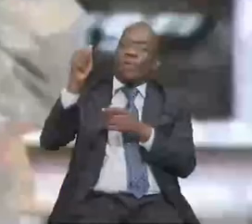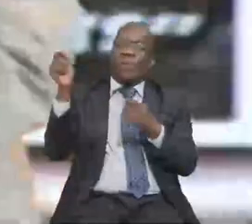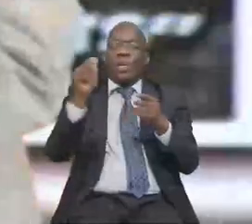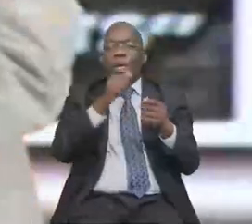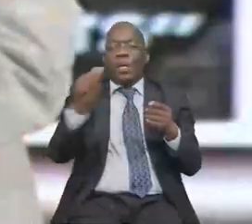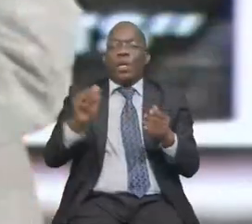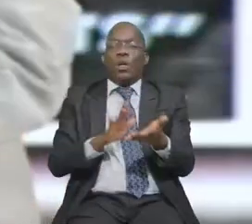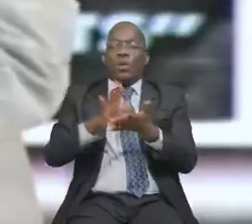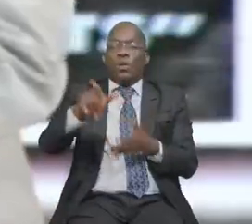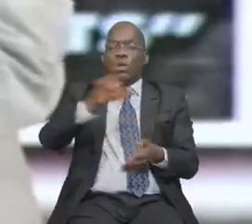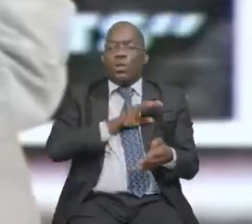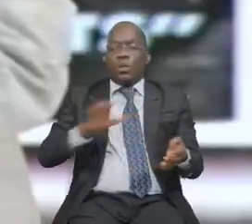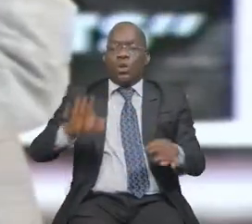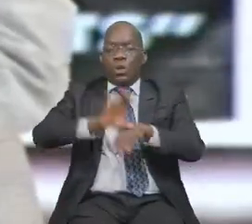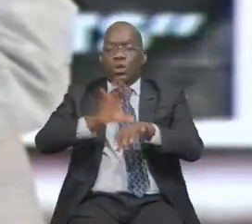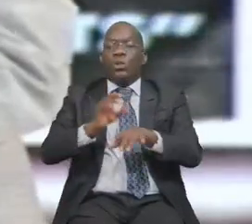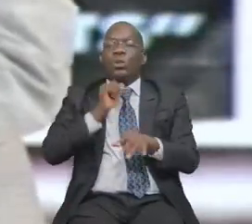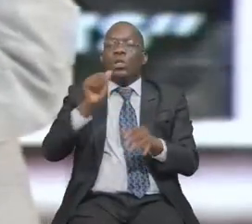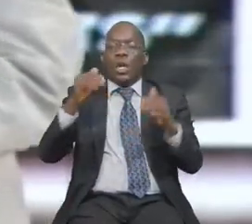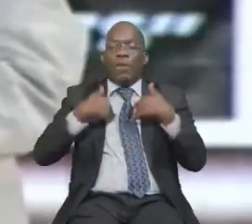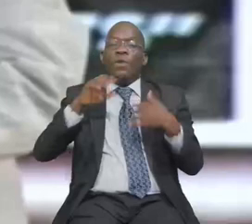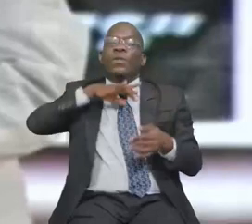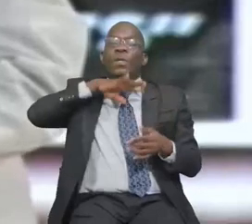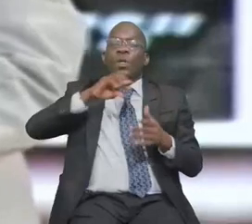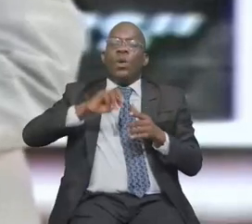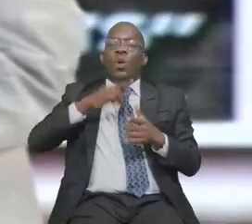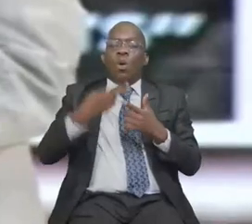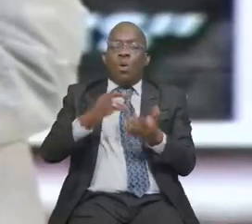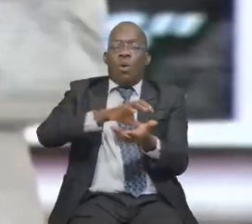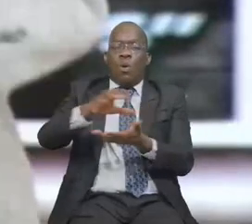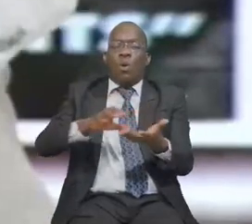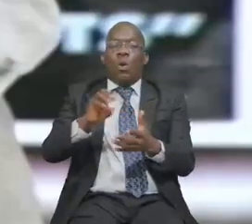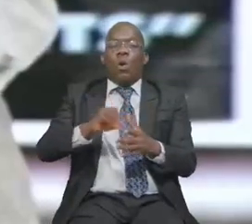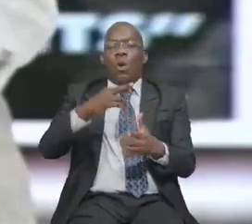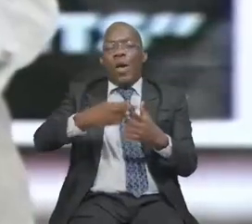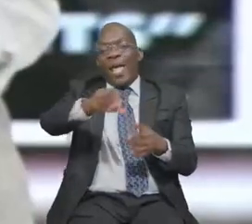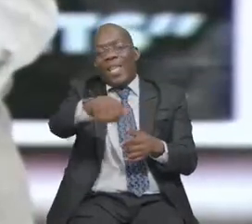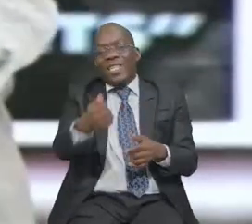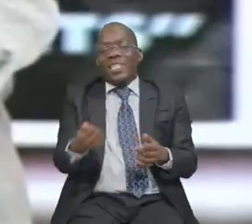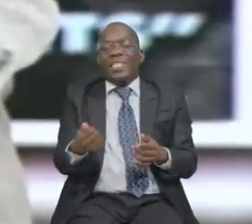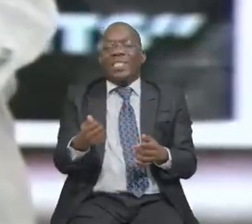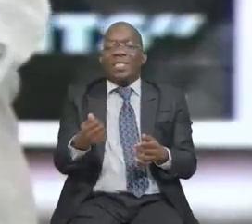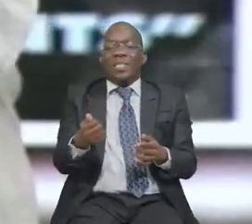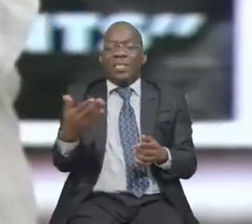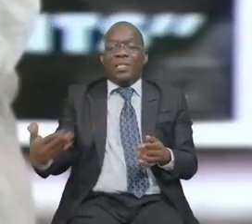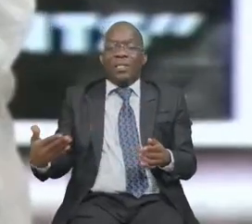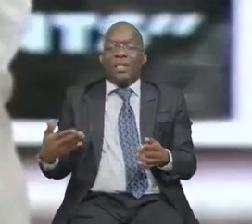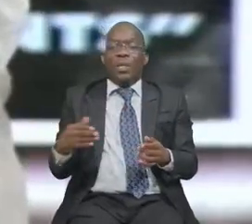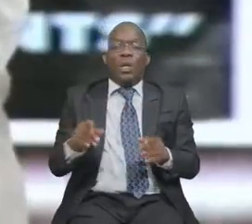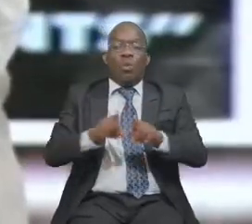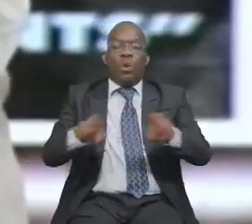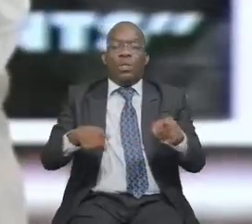ni ride, ni rien de semblable, mais sainte et